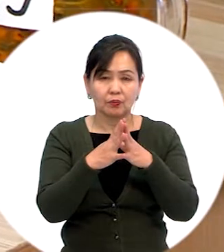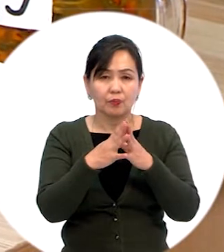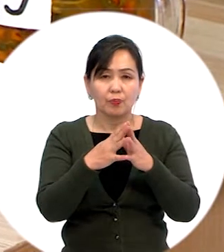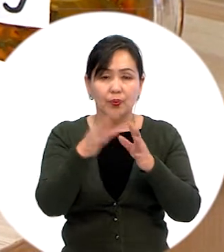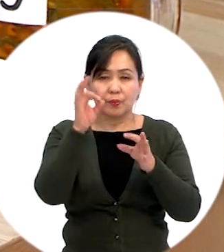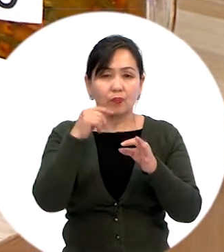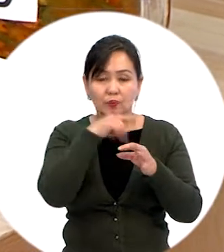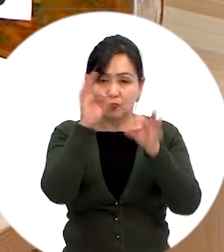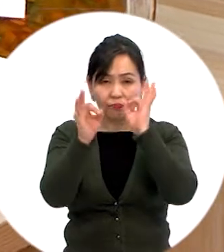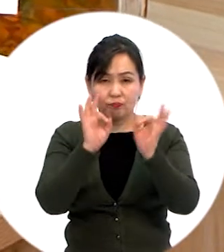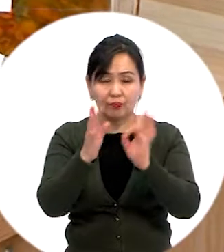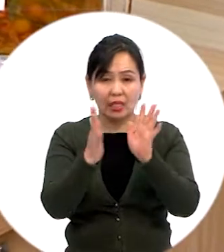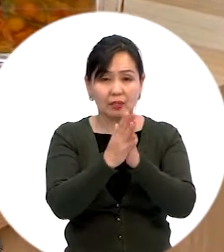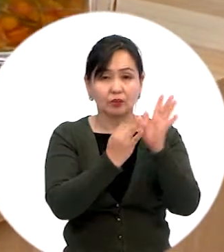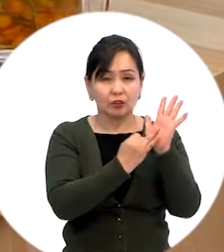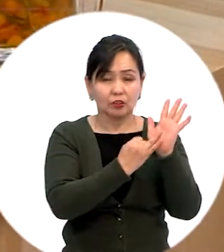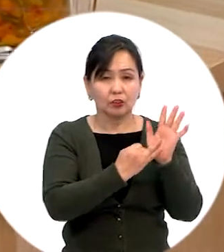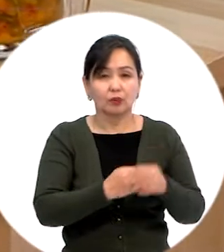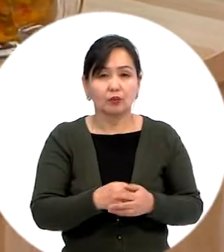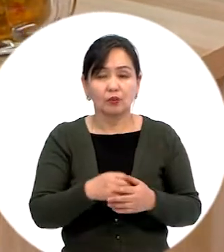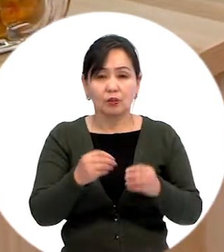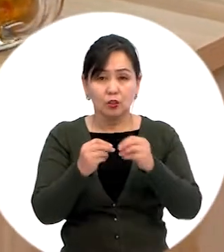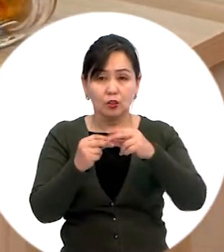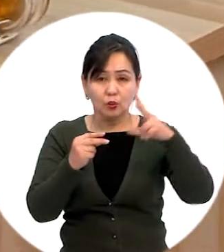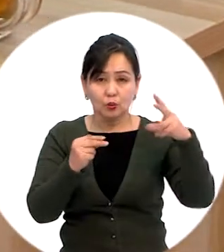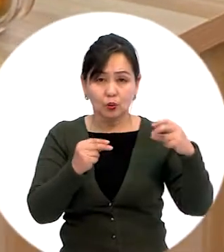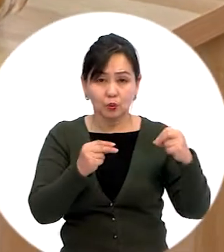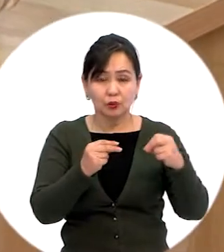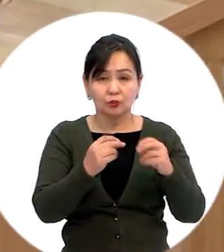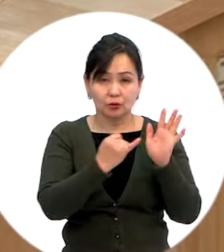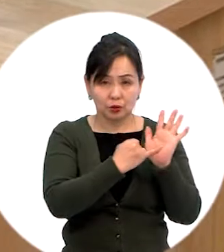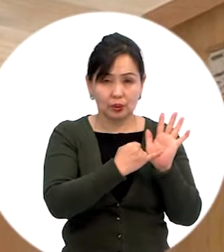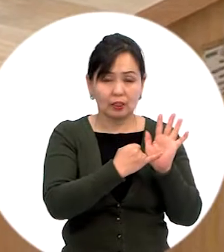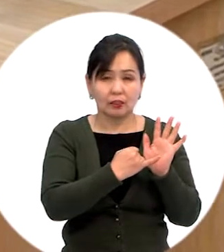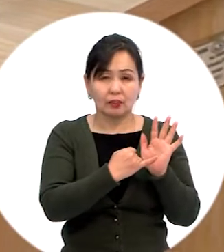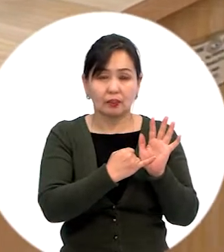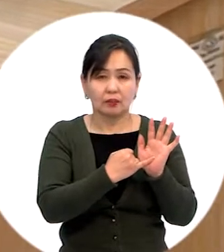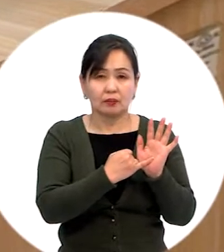7 нь жимс 17, луун 6,